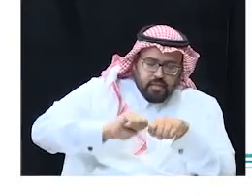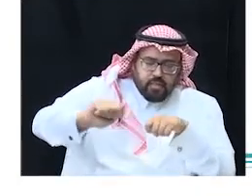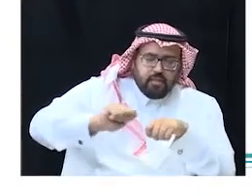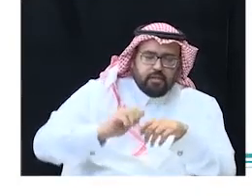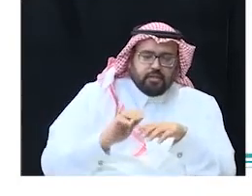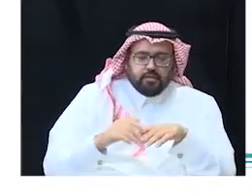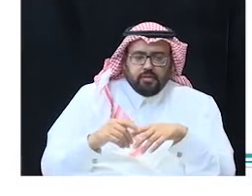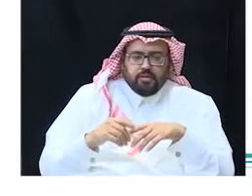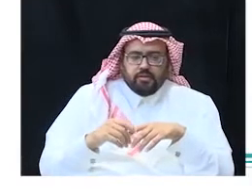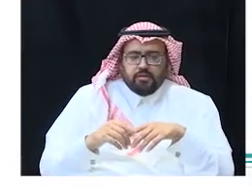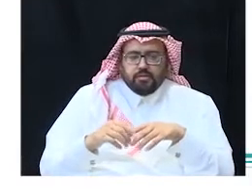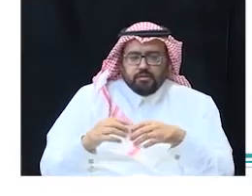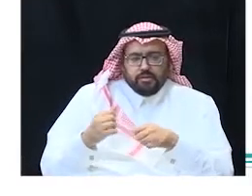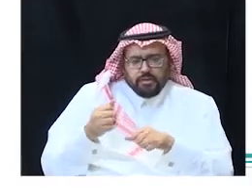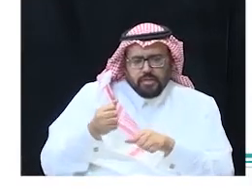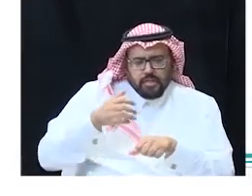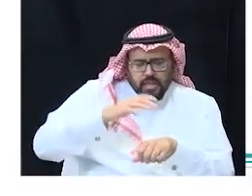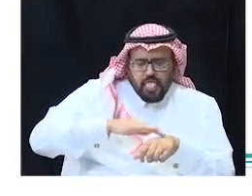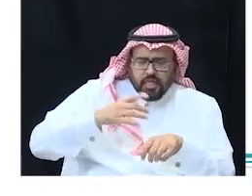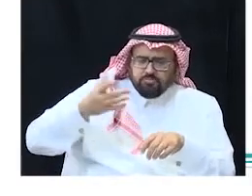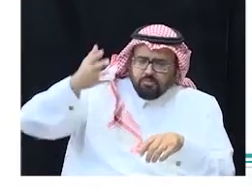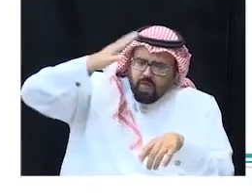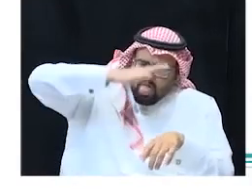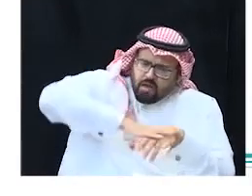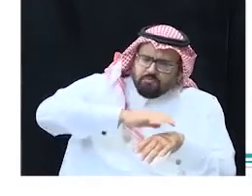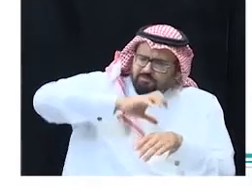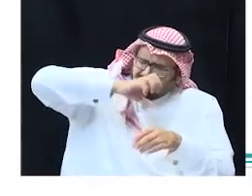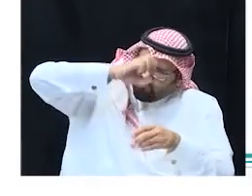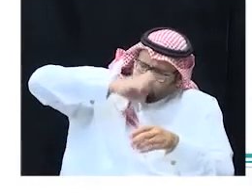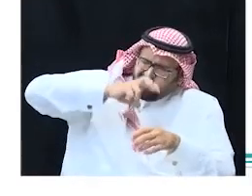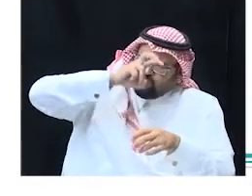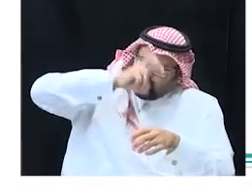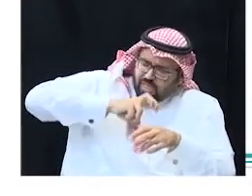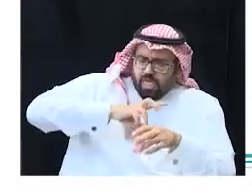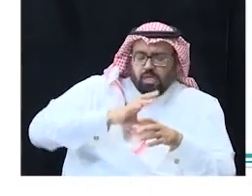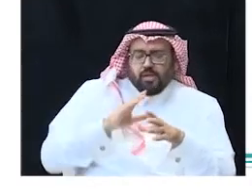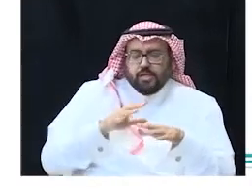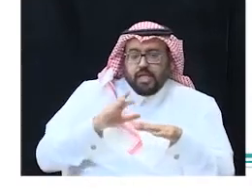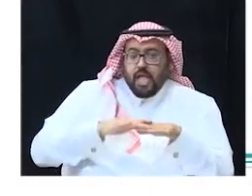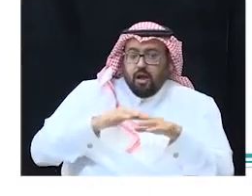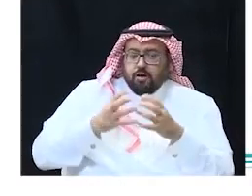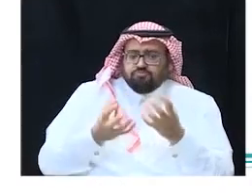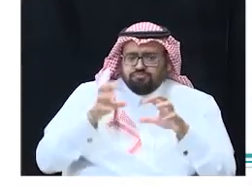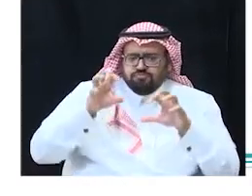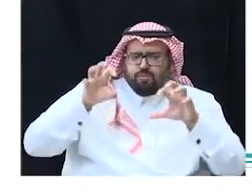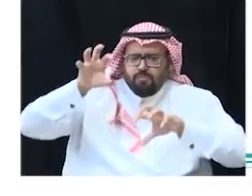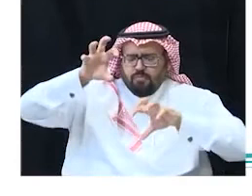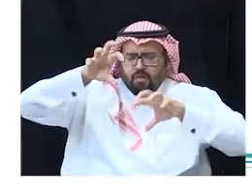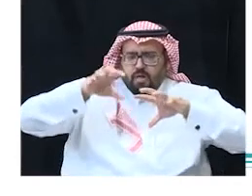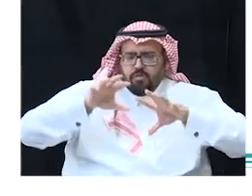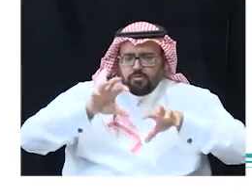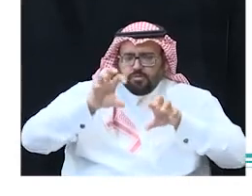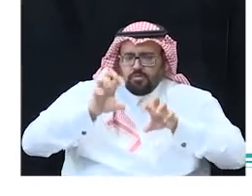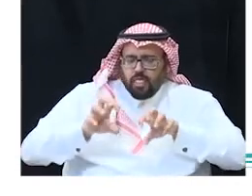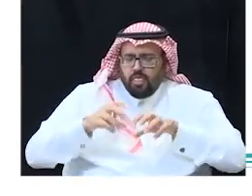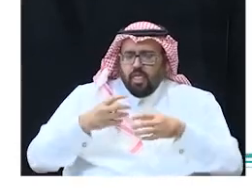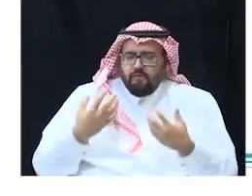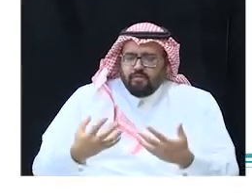الاحتكاك على سطح خشن فإنه يكون أكبر، ولا بد أن يبذل قوة أكبر لتحريك